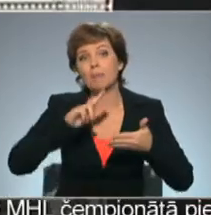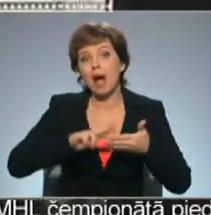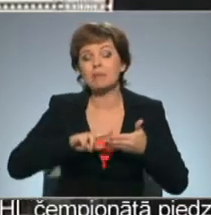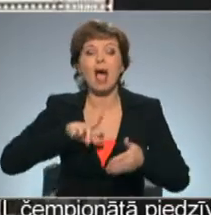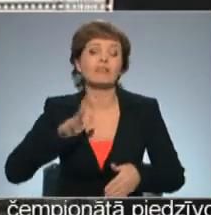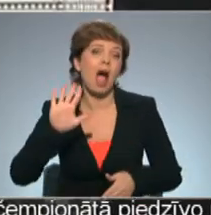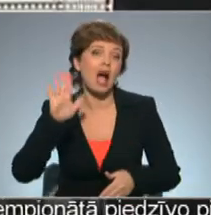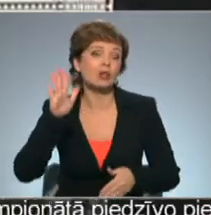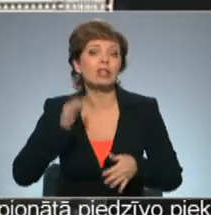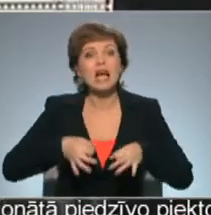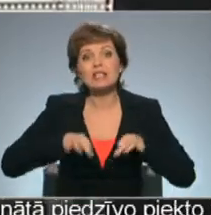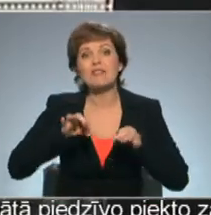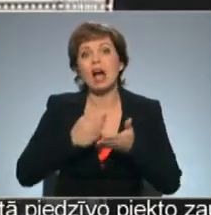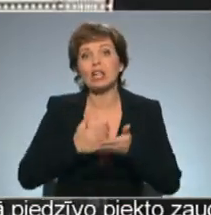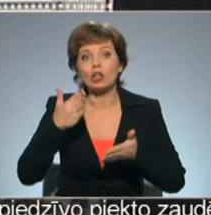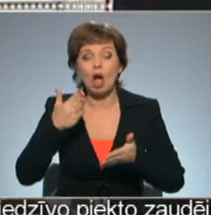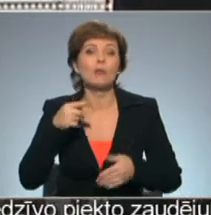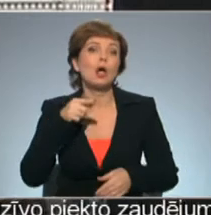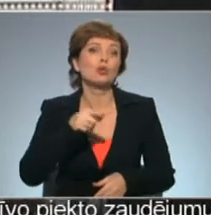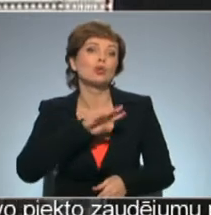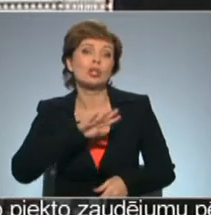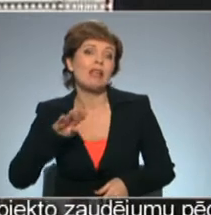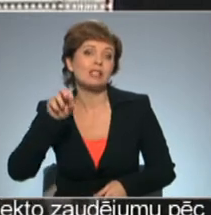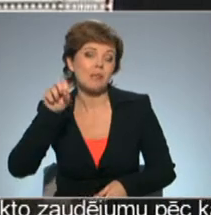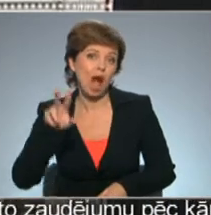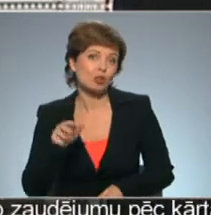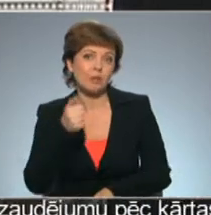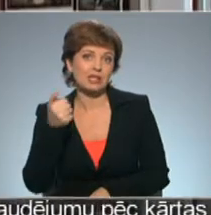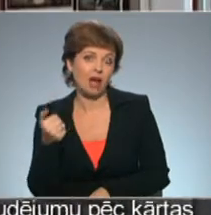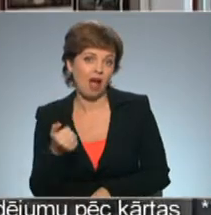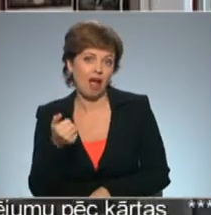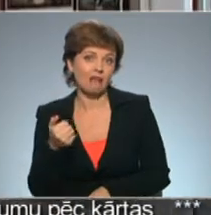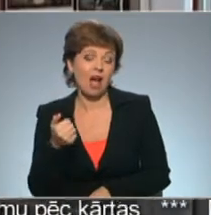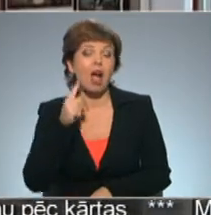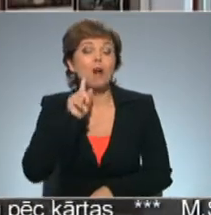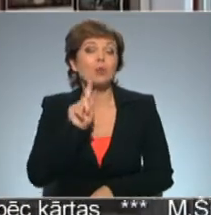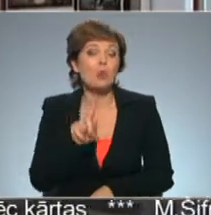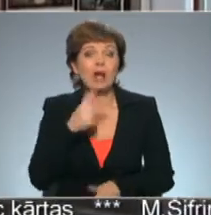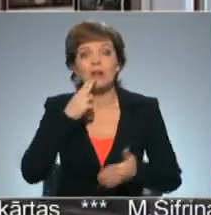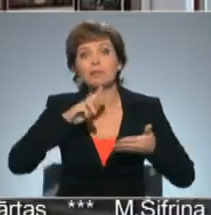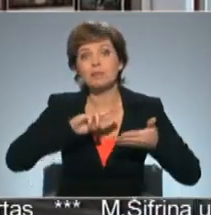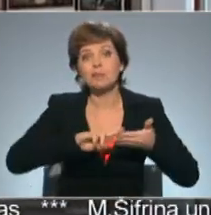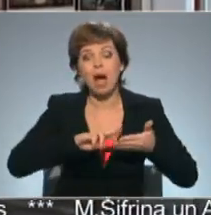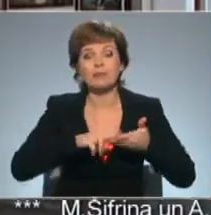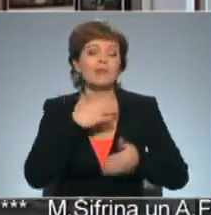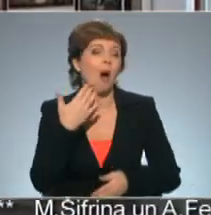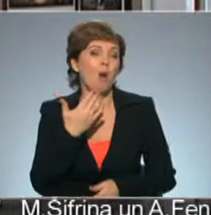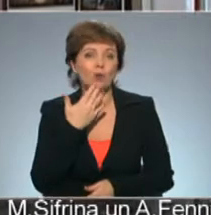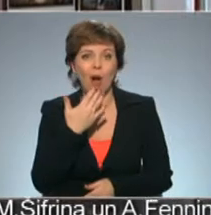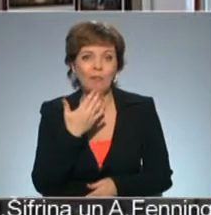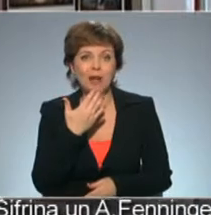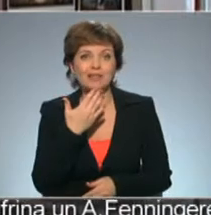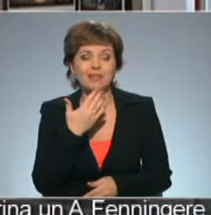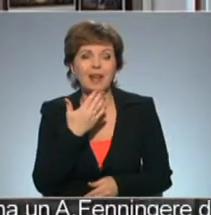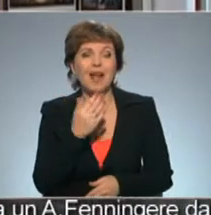svarīgi notikumi un cilvēki sākot no 1918. Gada. Nu, protams, pastmarka jau no romāns, tur jau